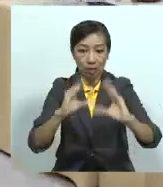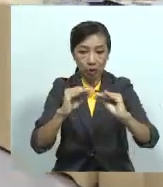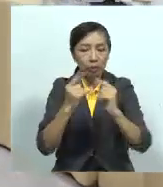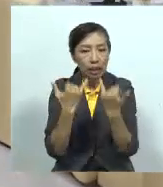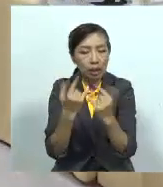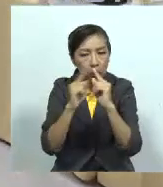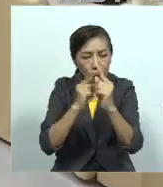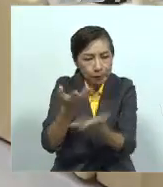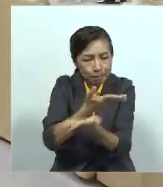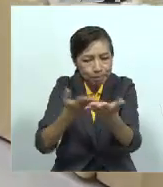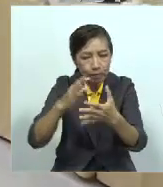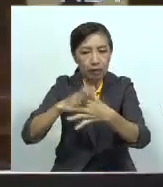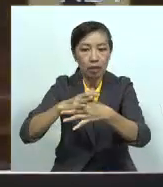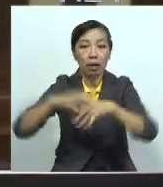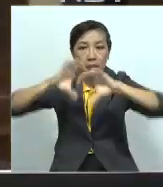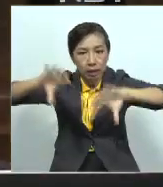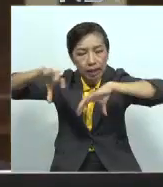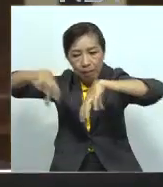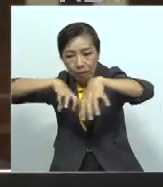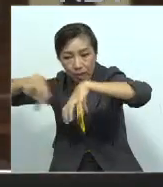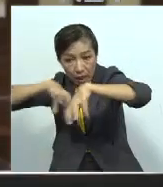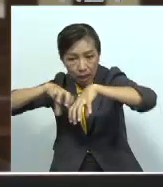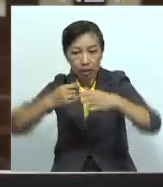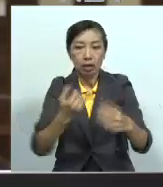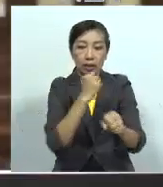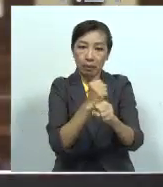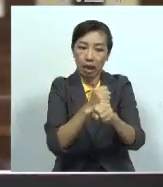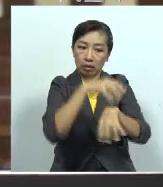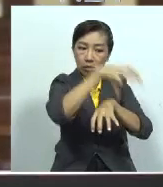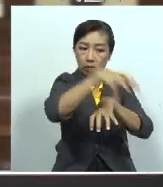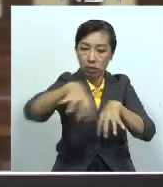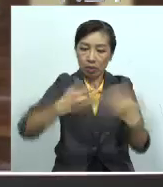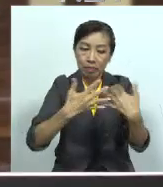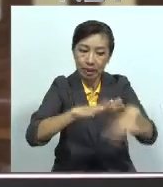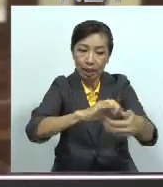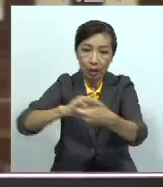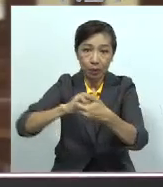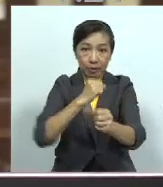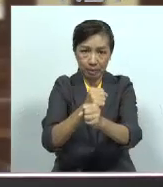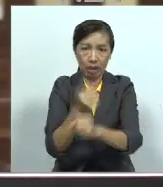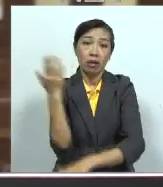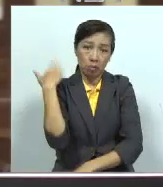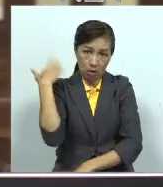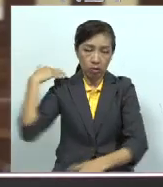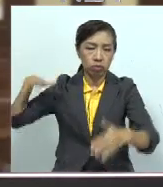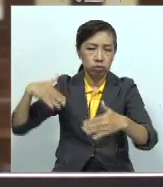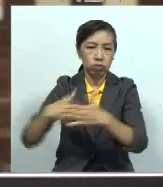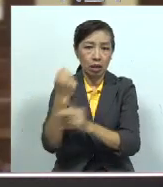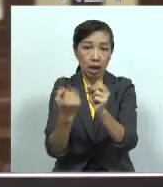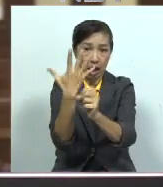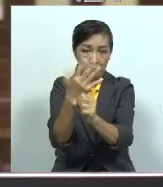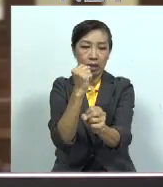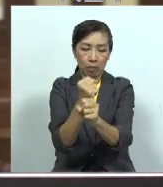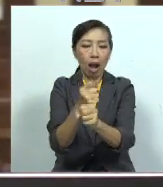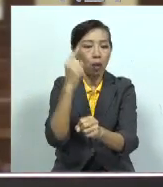ารือแนวทางการบริหารราชการและการประสานการทำงานร่วมกันที่ผ่านมาการทำงานร่วมกันมากว่า5ปีทุกคน